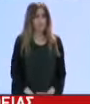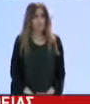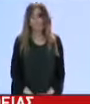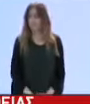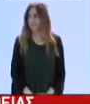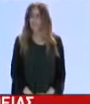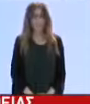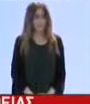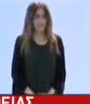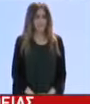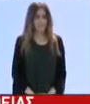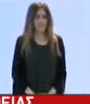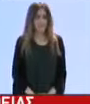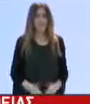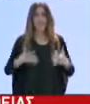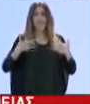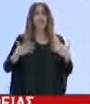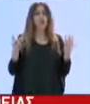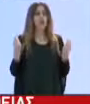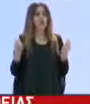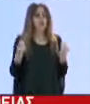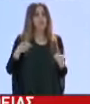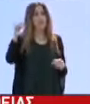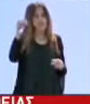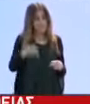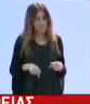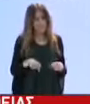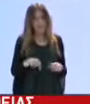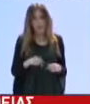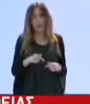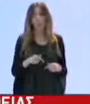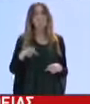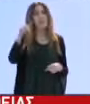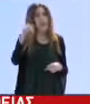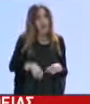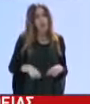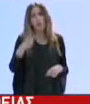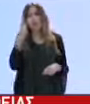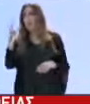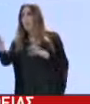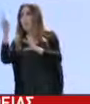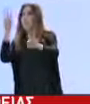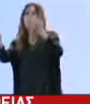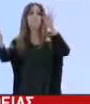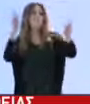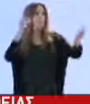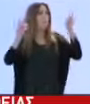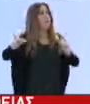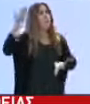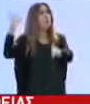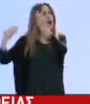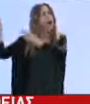Χαίρομαι πολύ που σήμερα εδώ ανάμεσά μας βλέπω πολλούς παλιούς αγωνιστές